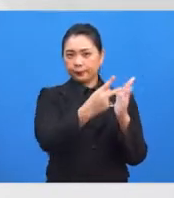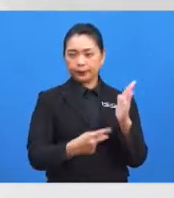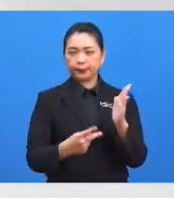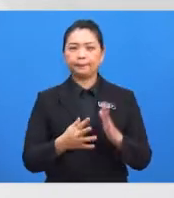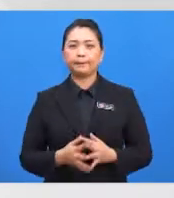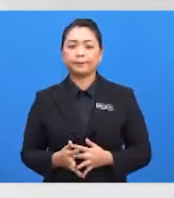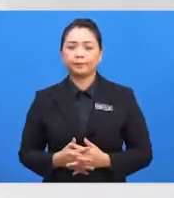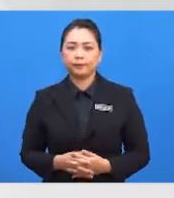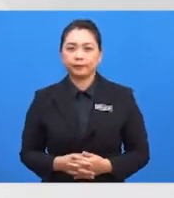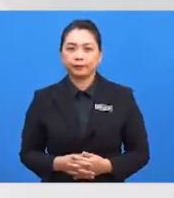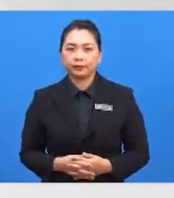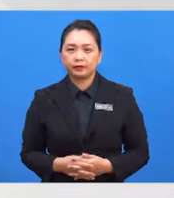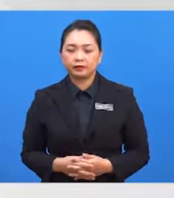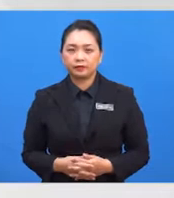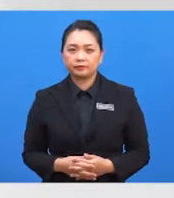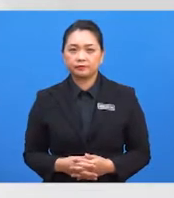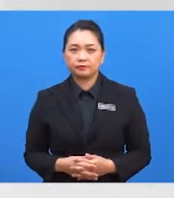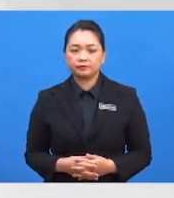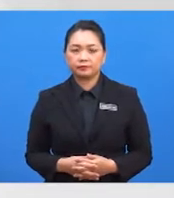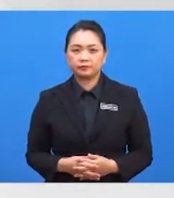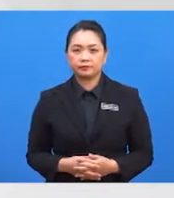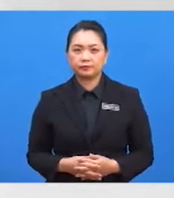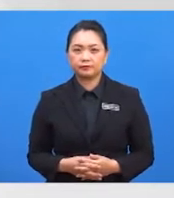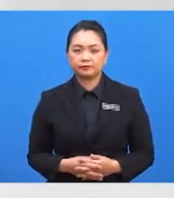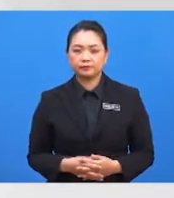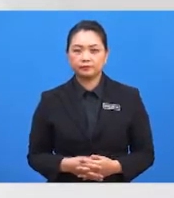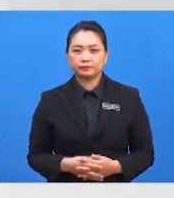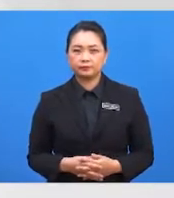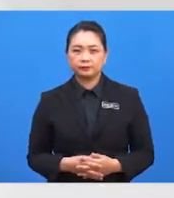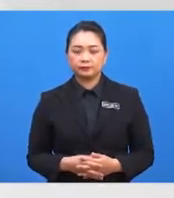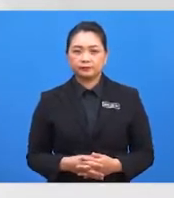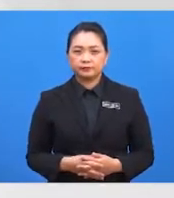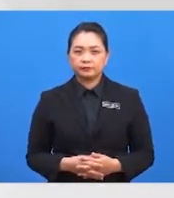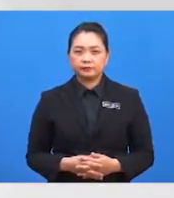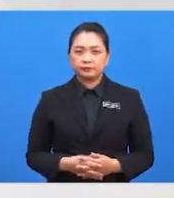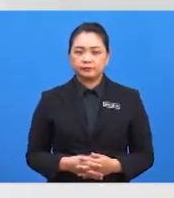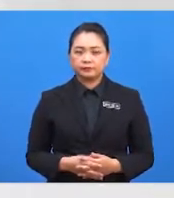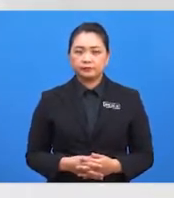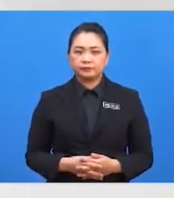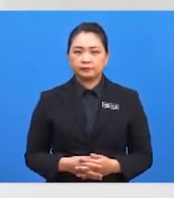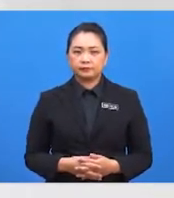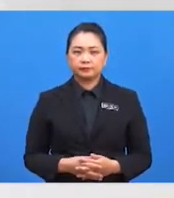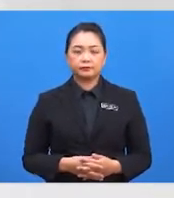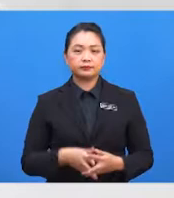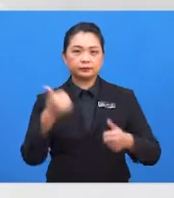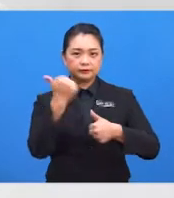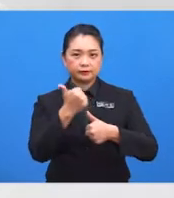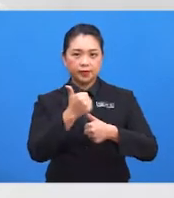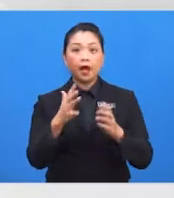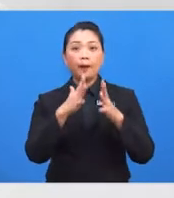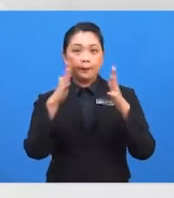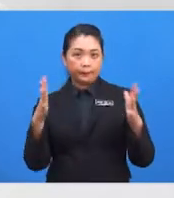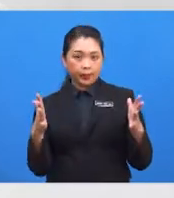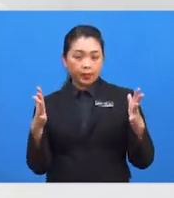pula. Seterusnya, mari kita ketahui apa itu jenis layout. Okey, pertama,